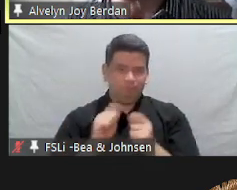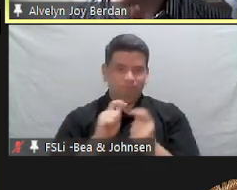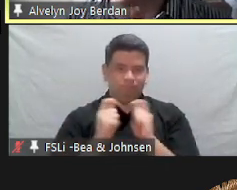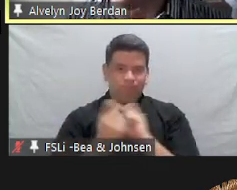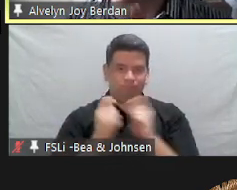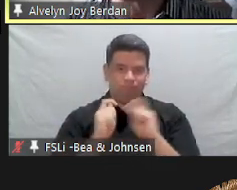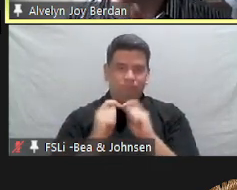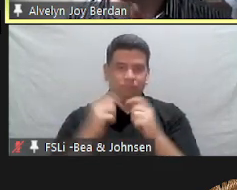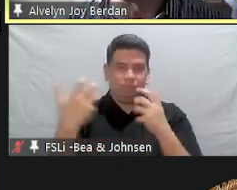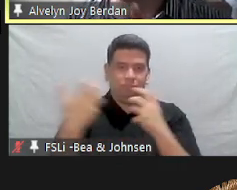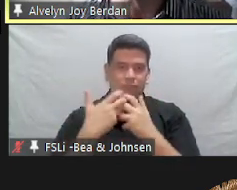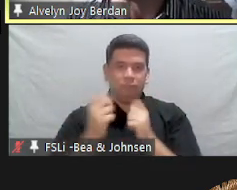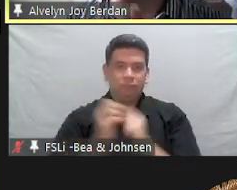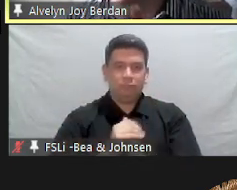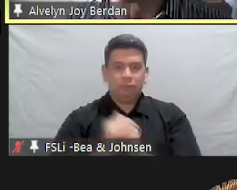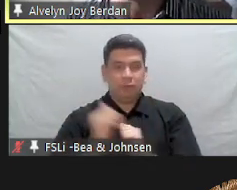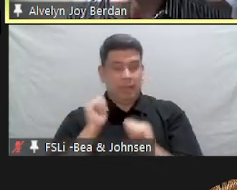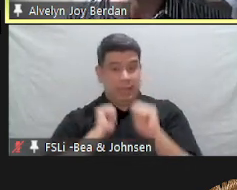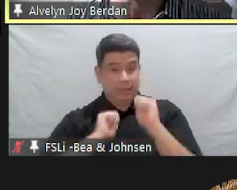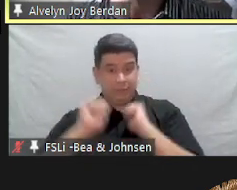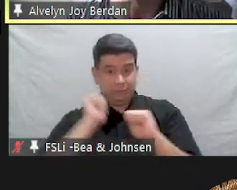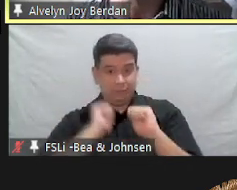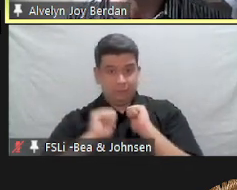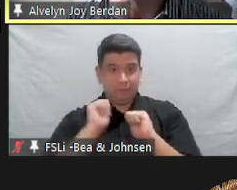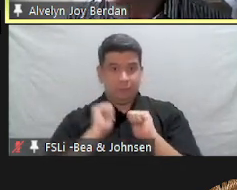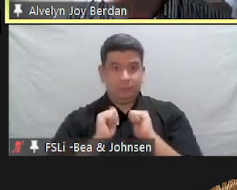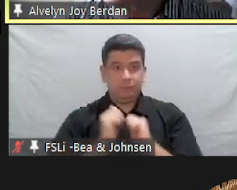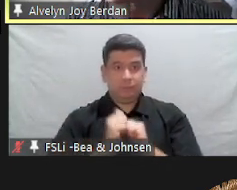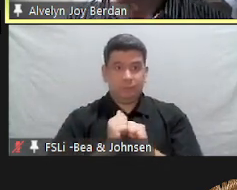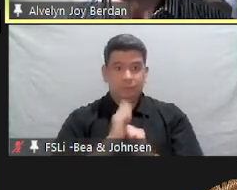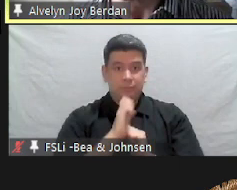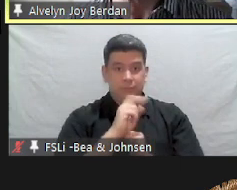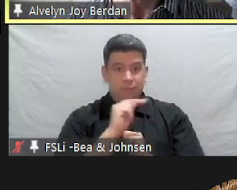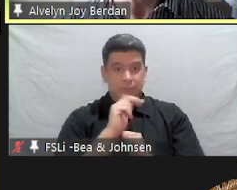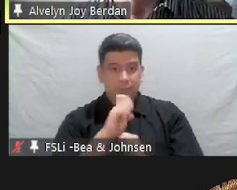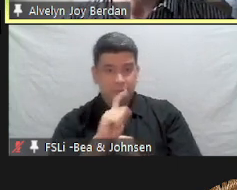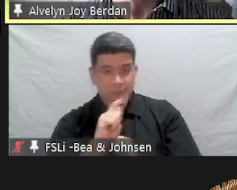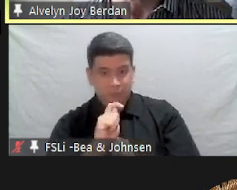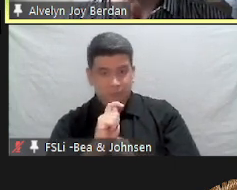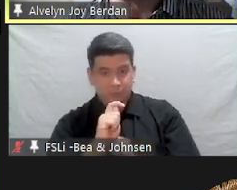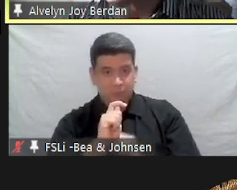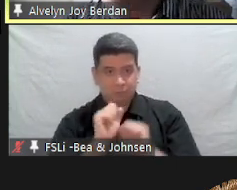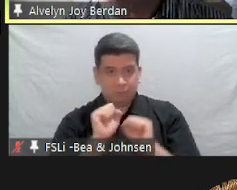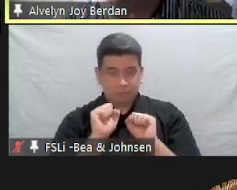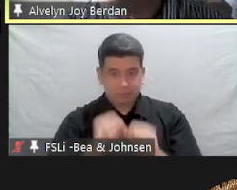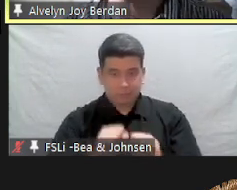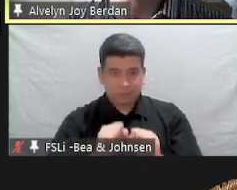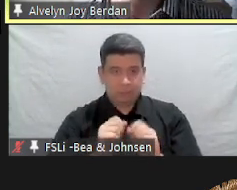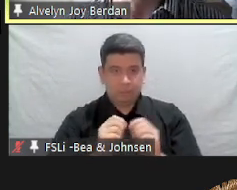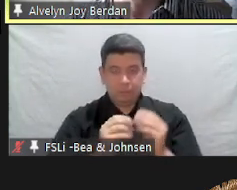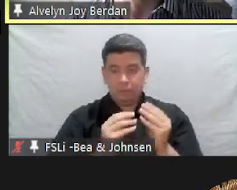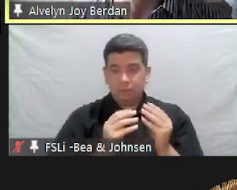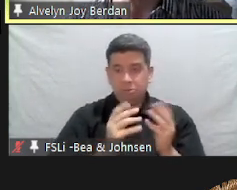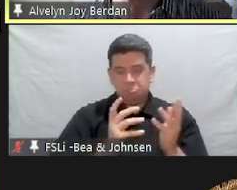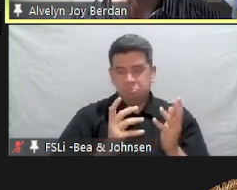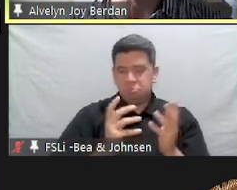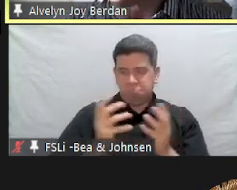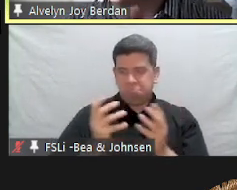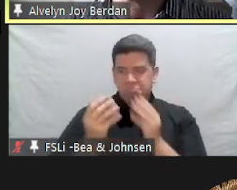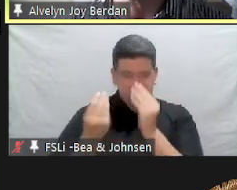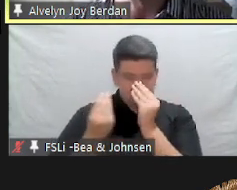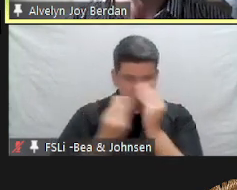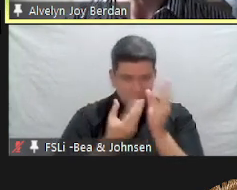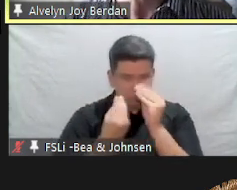ng action mismo ang organisasyon ng INET at ipapaabot sa inyo. Kung sino man sa inyo